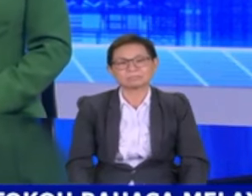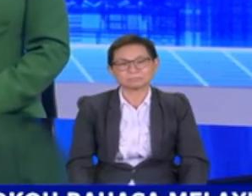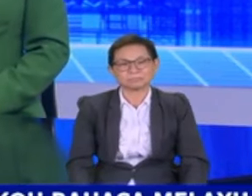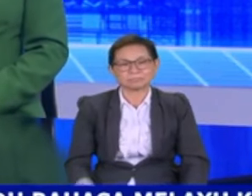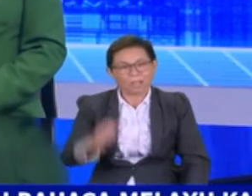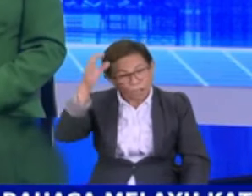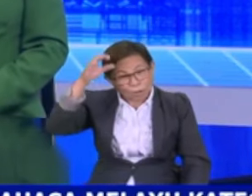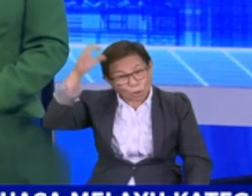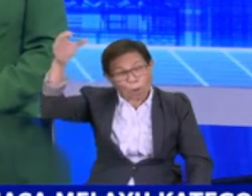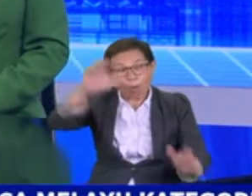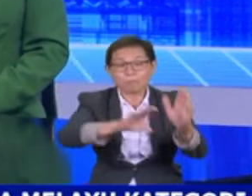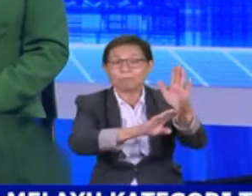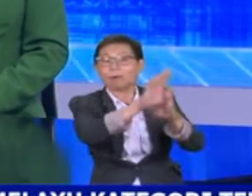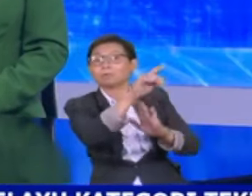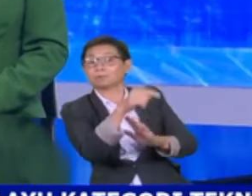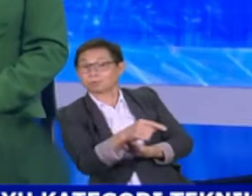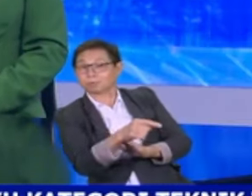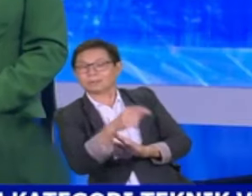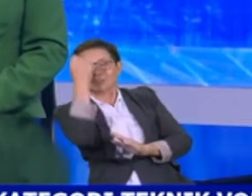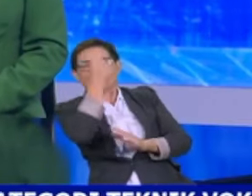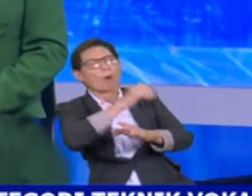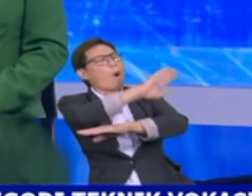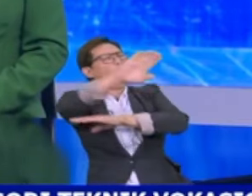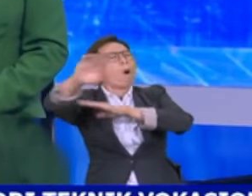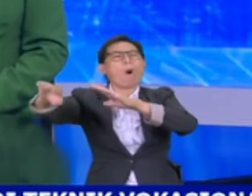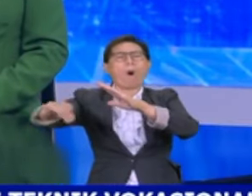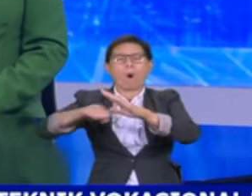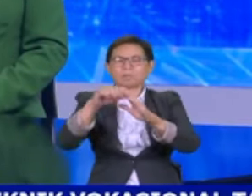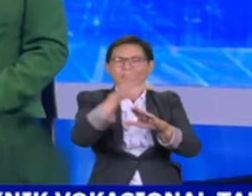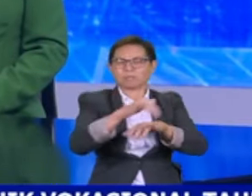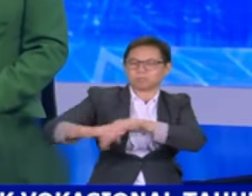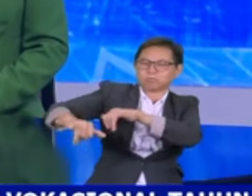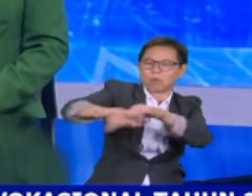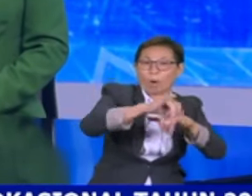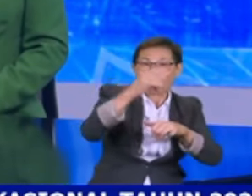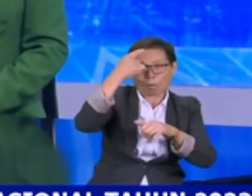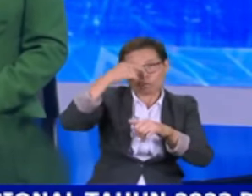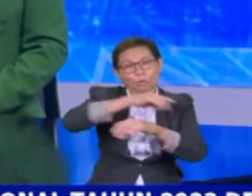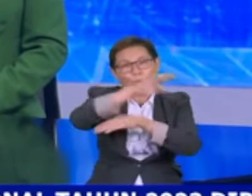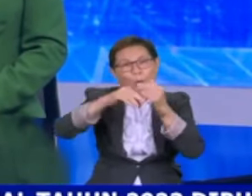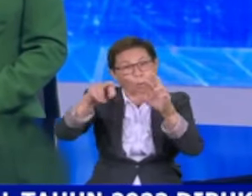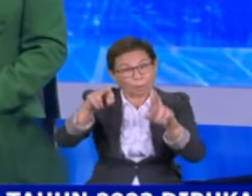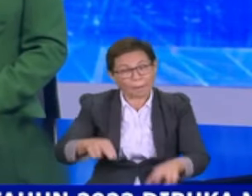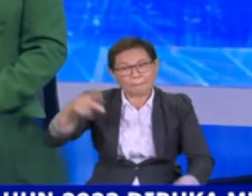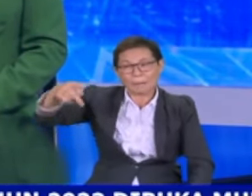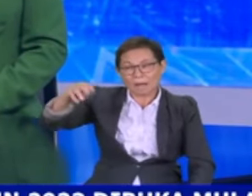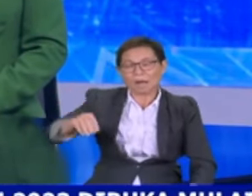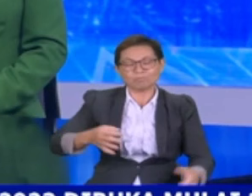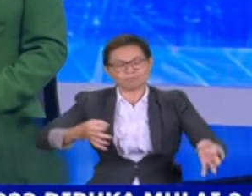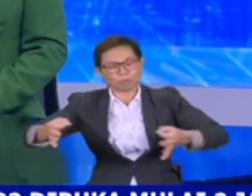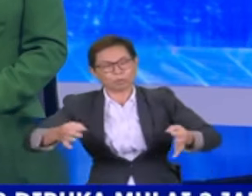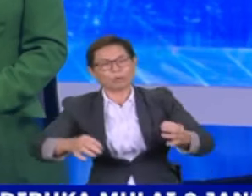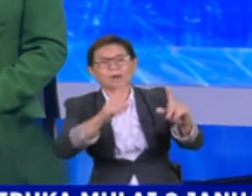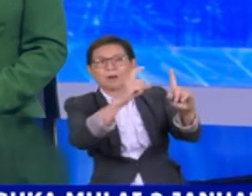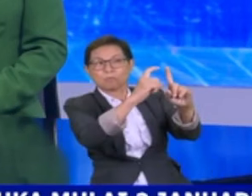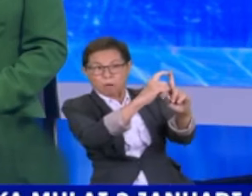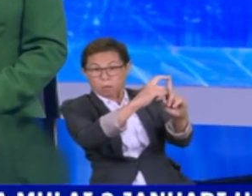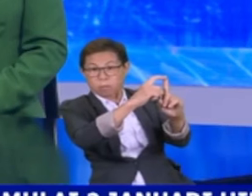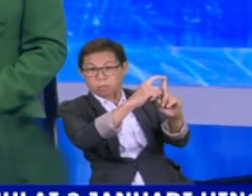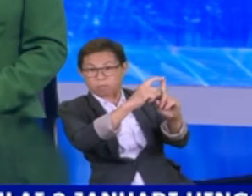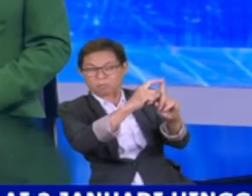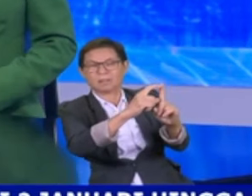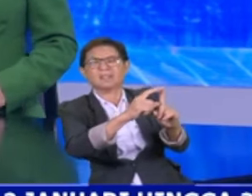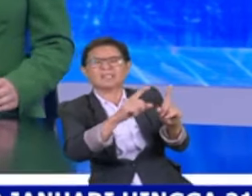Pelaksanaan konsep Malaysia Madani bersifat menyeluruh dan adil kepada semua rakyat. Jelas Perdana Menteri, biarpun istilahnya